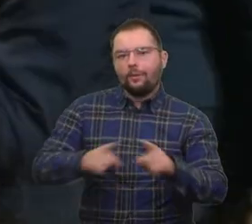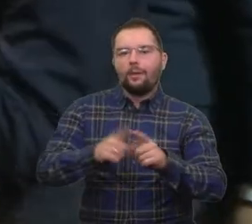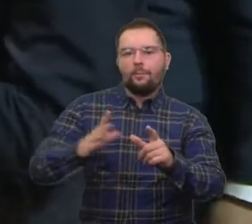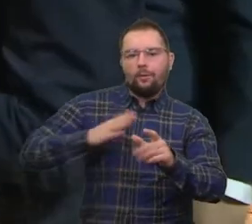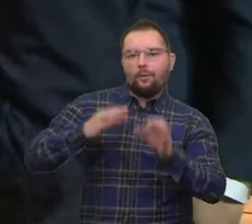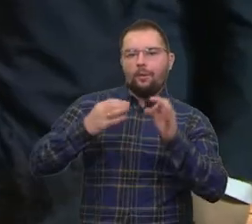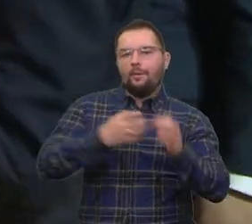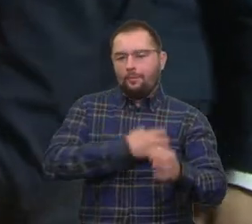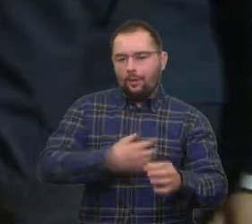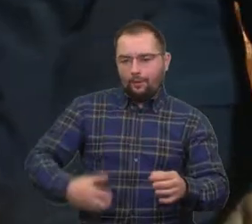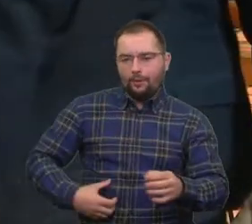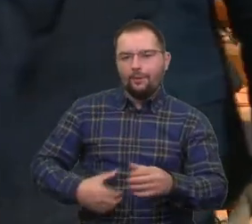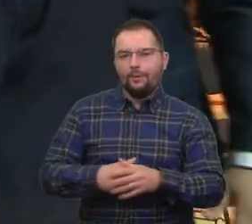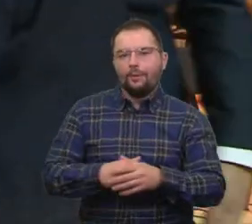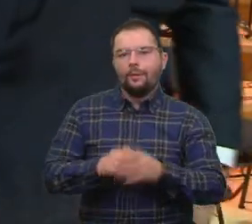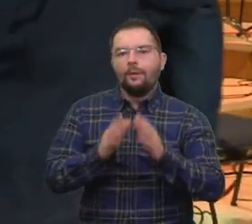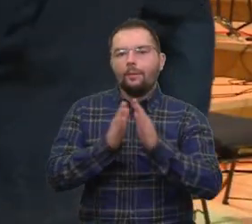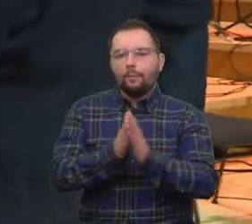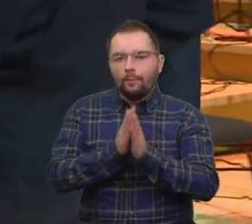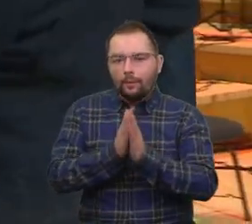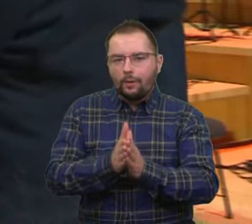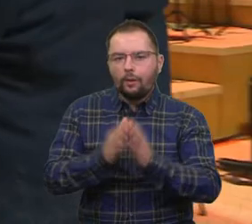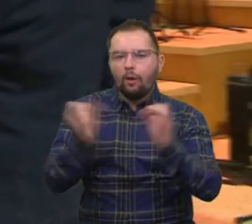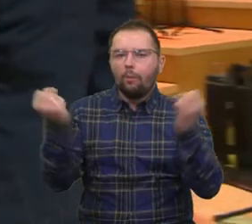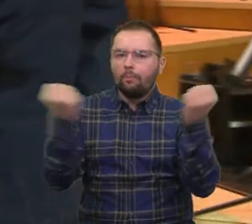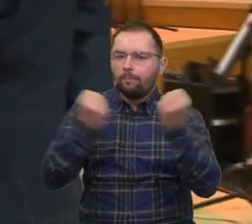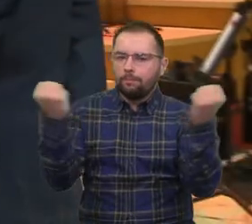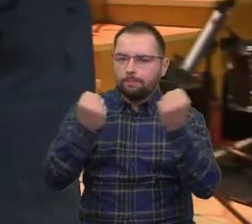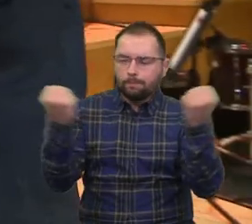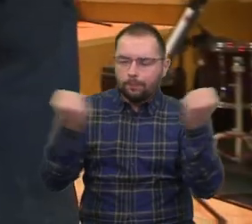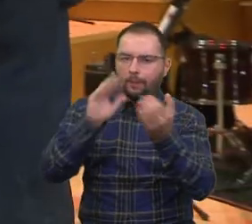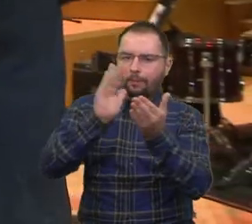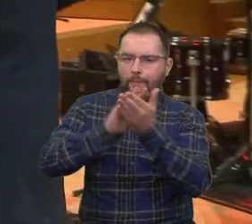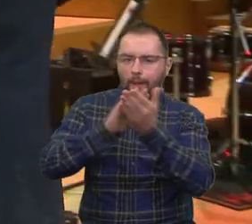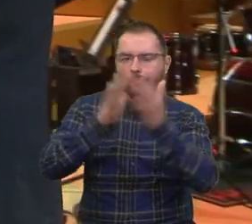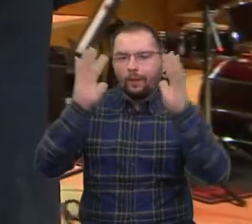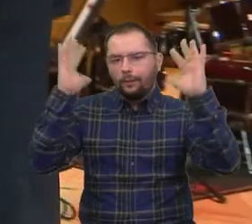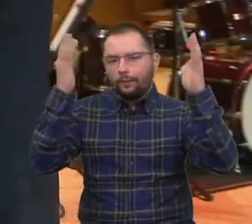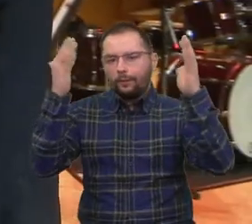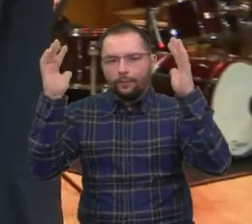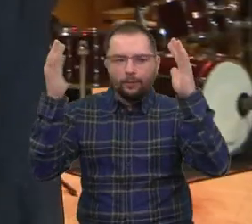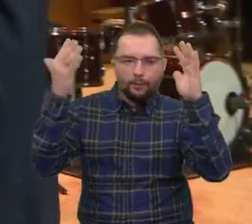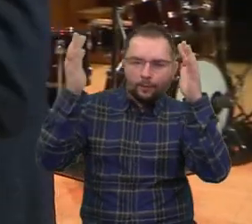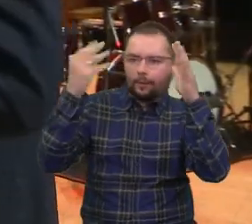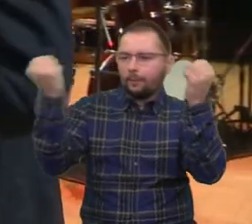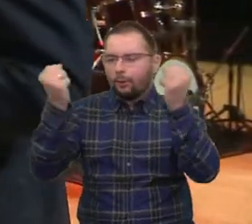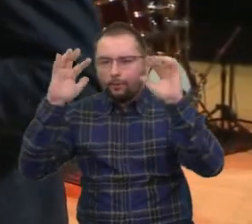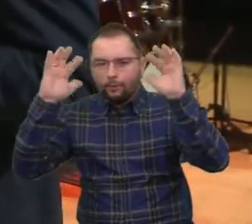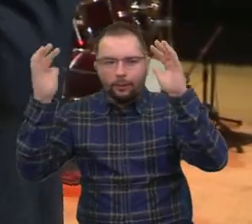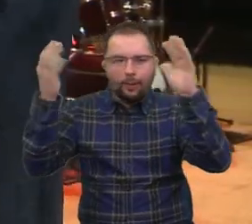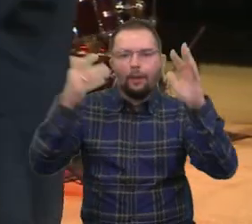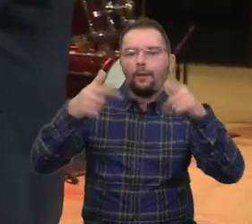śląskiego. Prosimy raz jeszcze o ogromne brawa dla tych, którzy na naszej scenie właśnie teraz się znajdują.